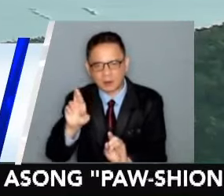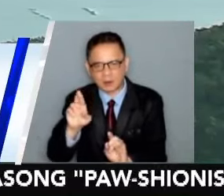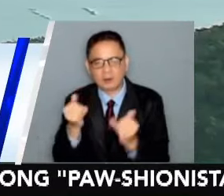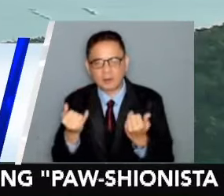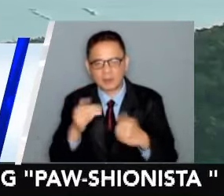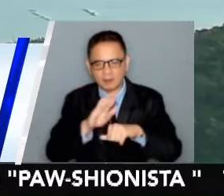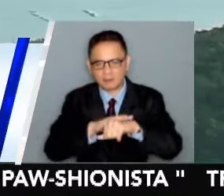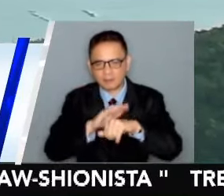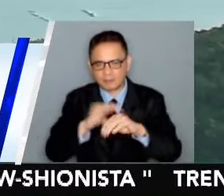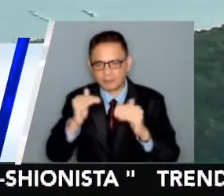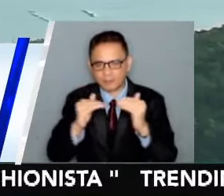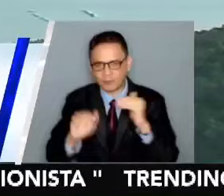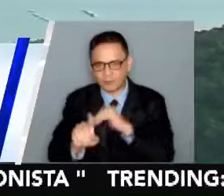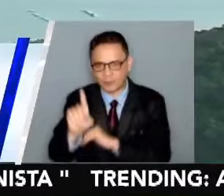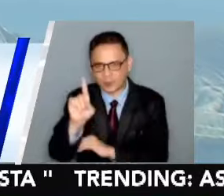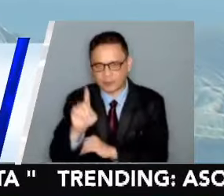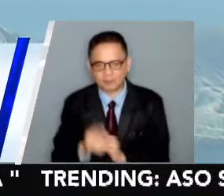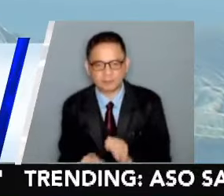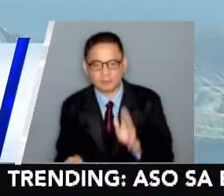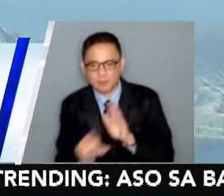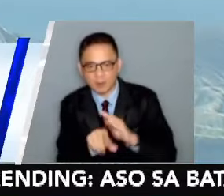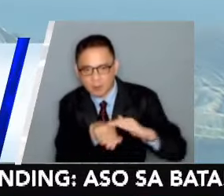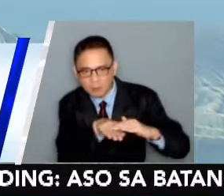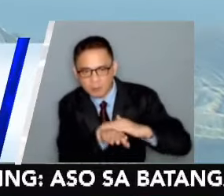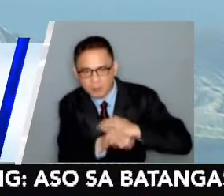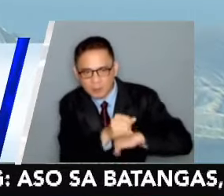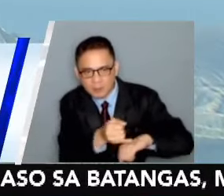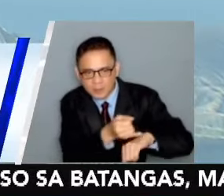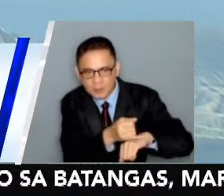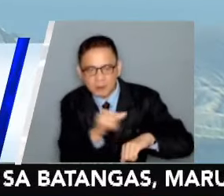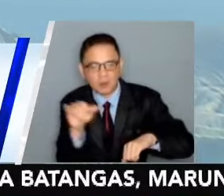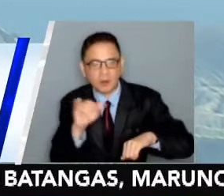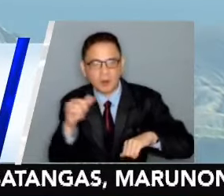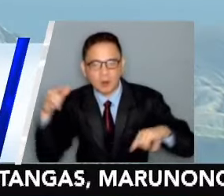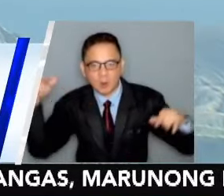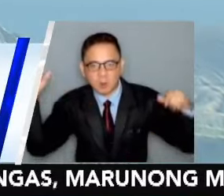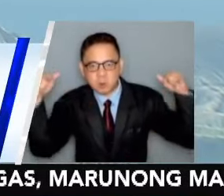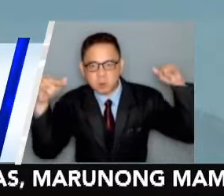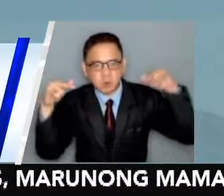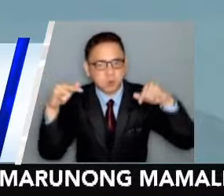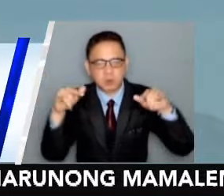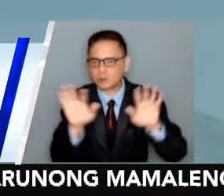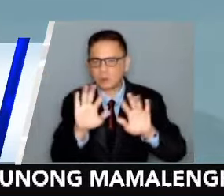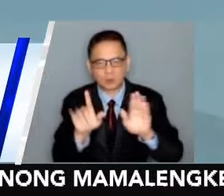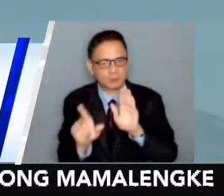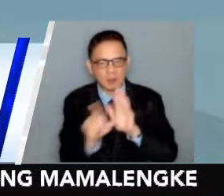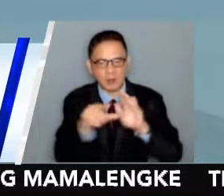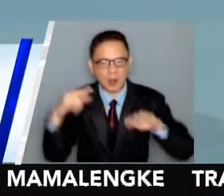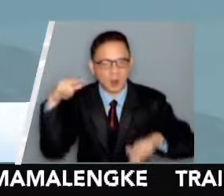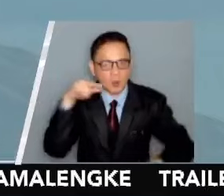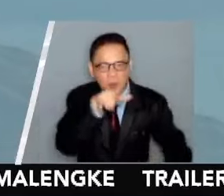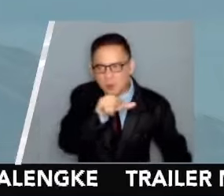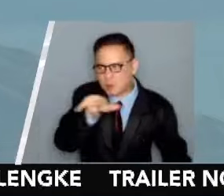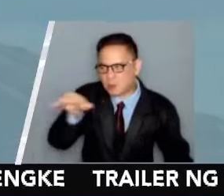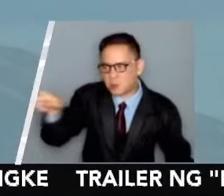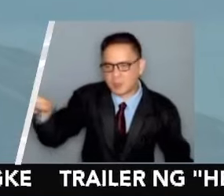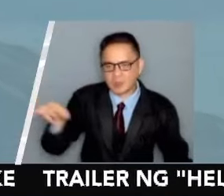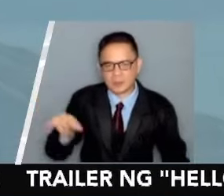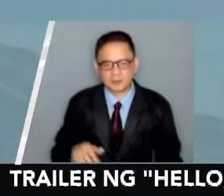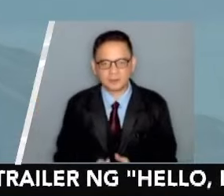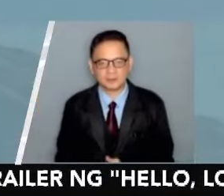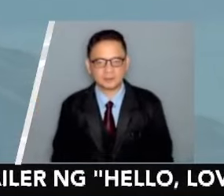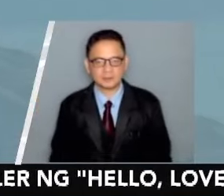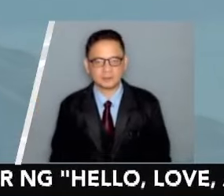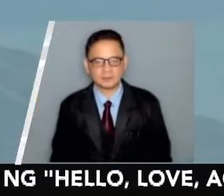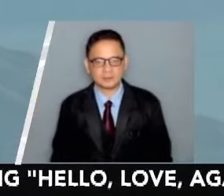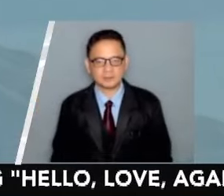rin ang pagpasok sa Taal Volcano Island at ang pagpapalipad ng anumang sasakyang panghimpapawid malapit sa tuktok ng bulkan.